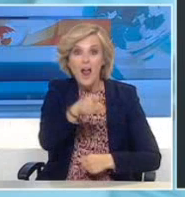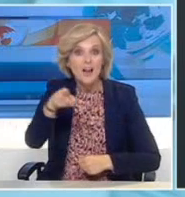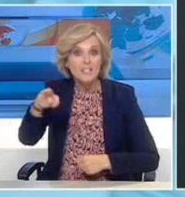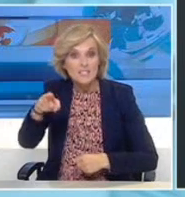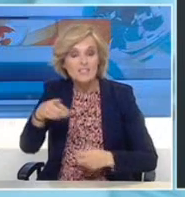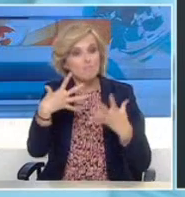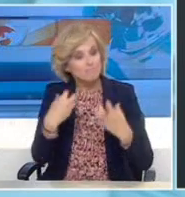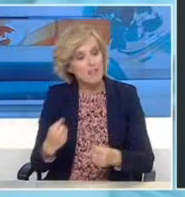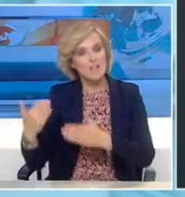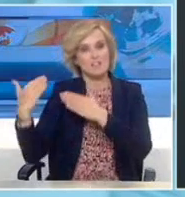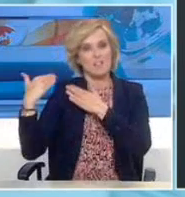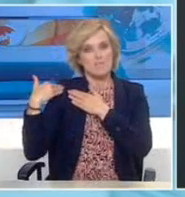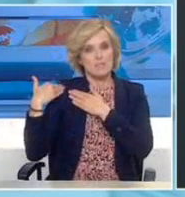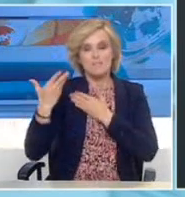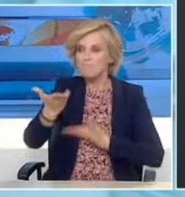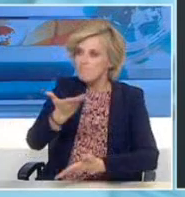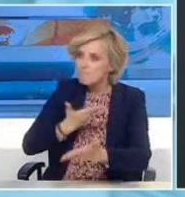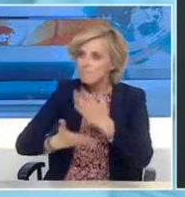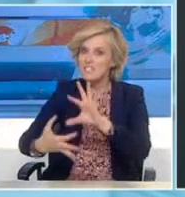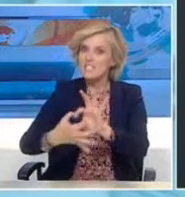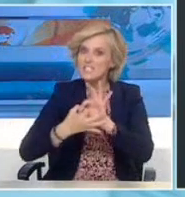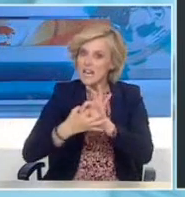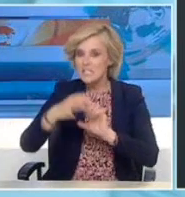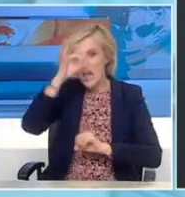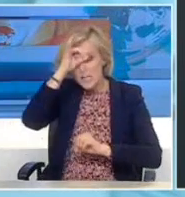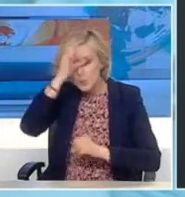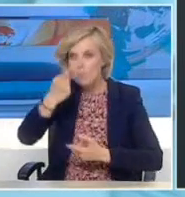ευθύνης συνεργάζονται με τις αρχές κατά τη διάρκεια αυτών των ελέγχων.